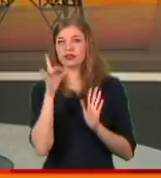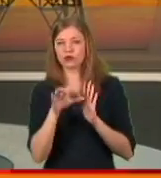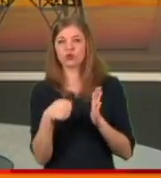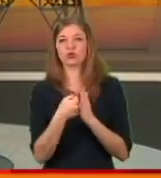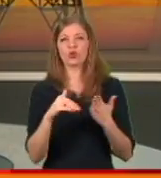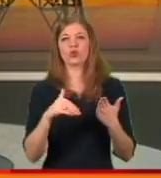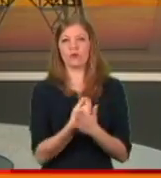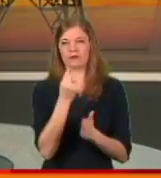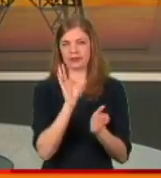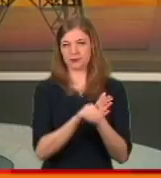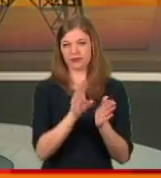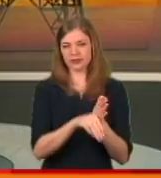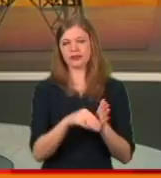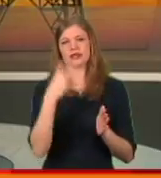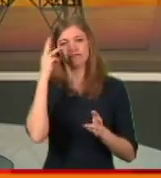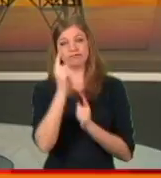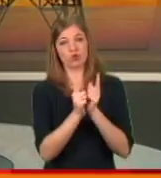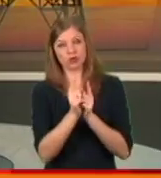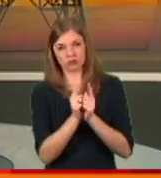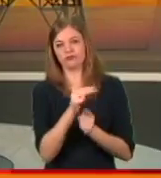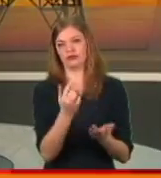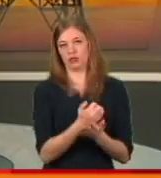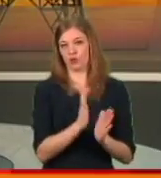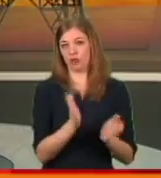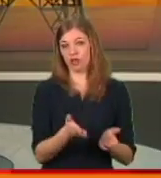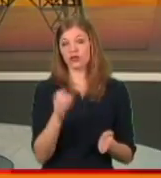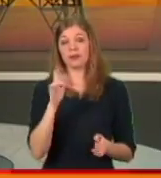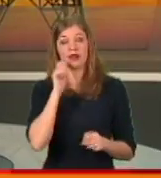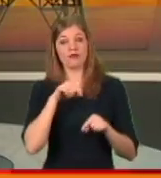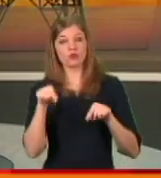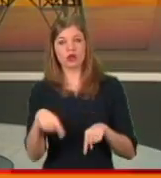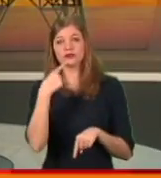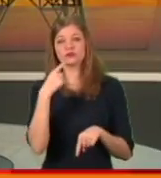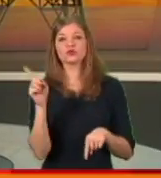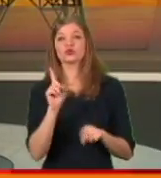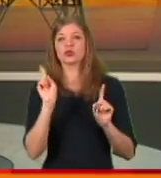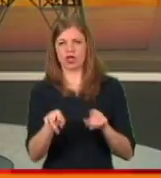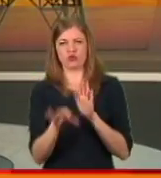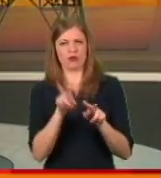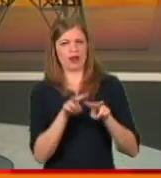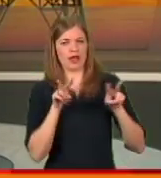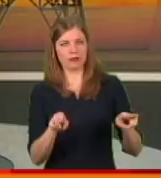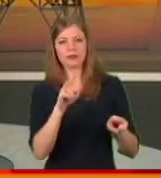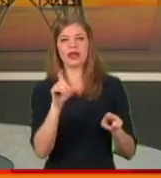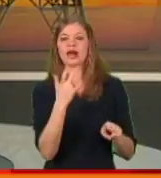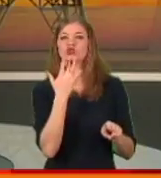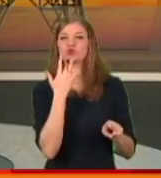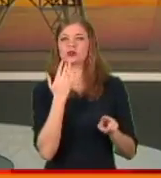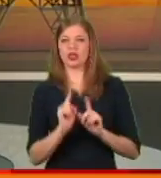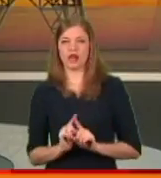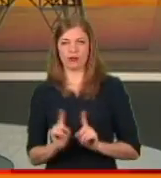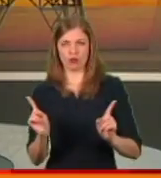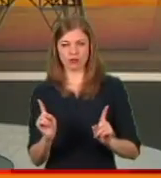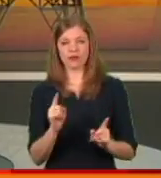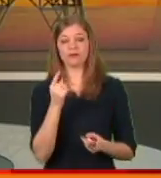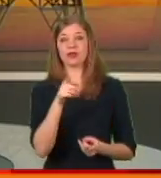до нових інвестицій. Модернізуєш – заробляєш. В Україні заявили те, що обрали цей шлях, але з національними